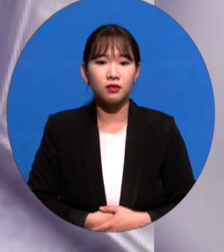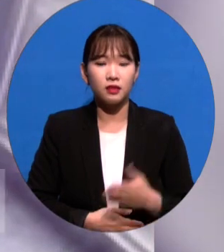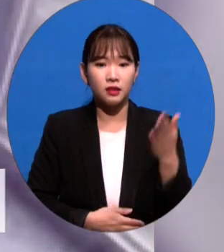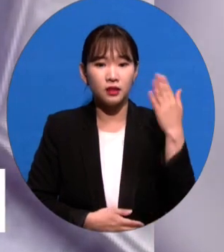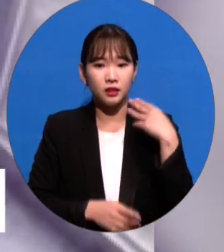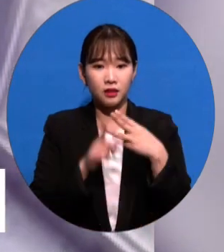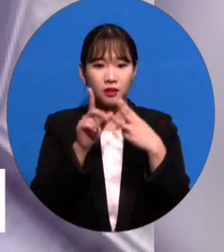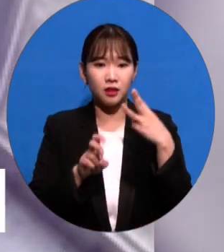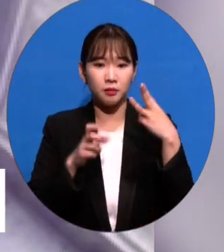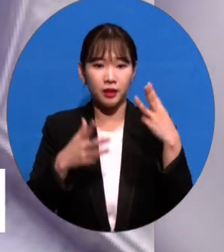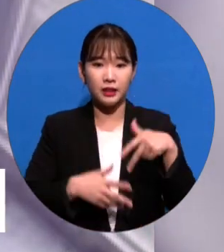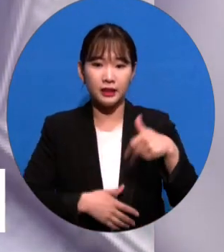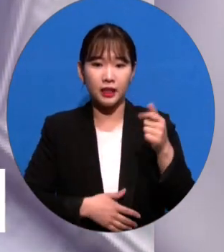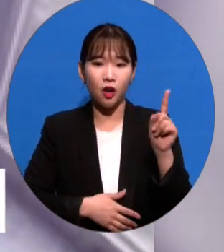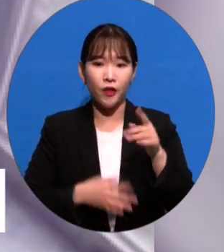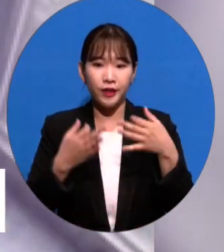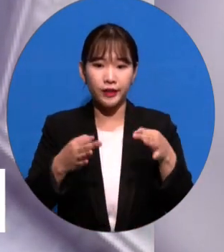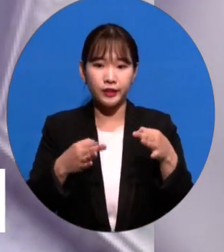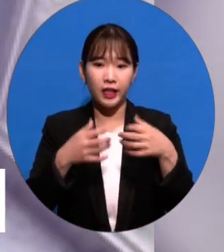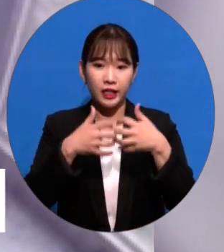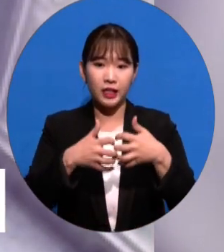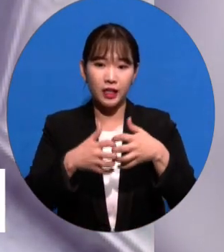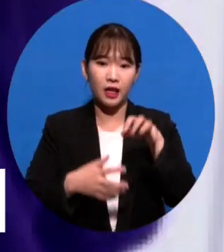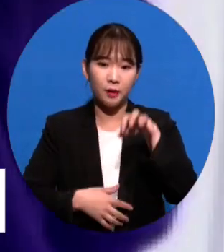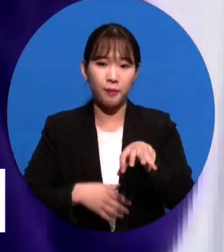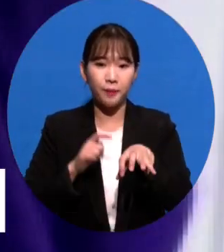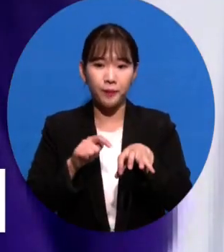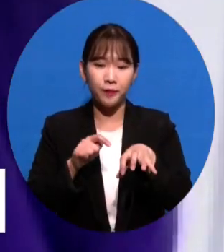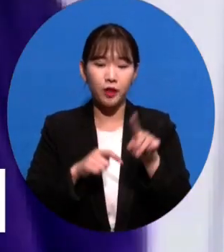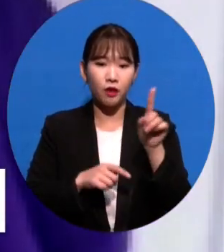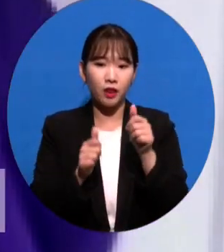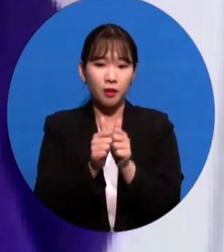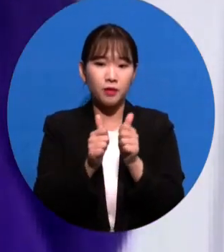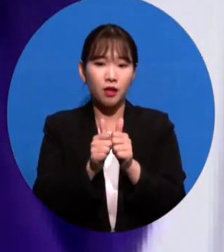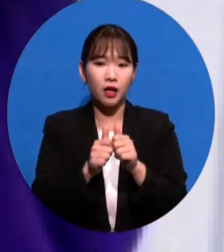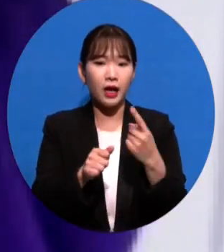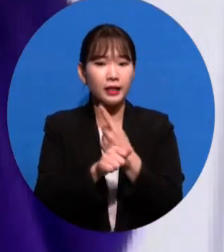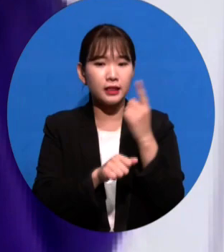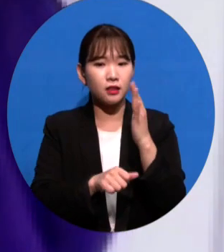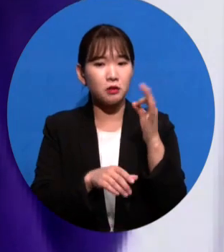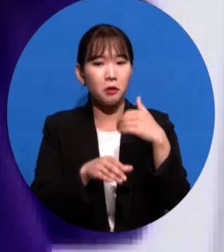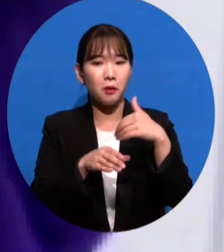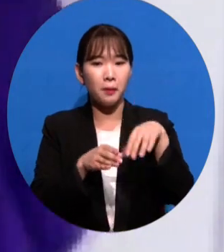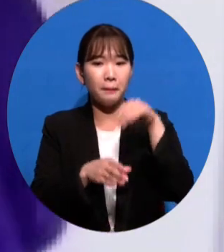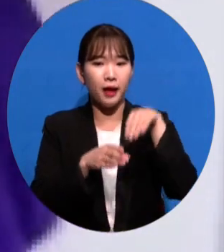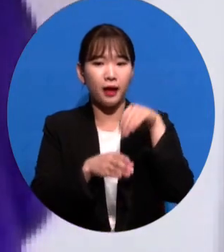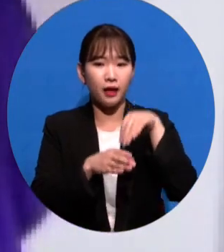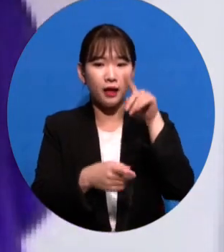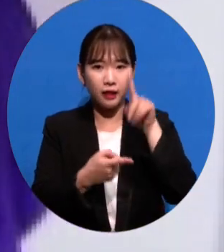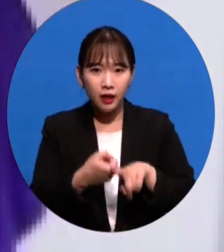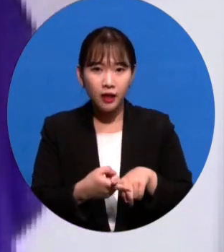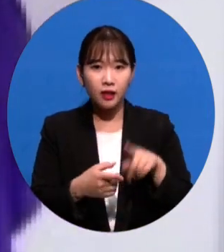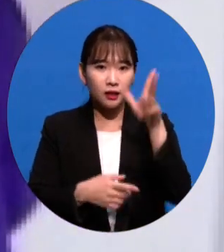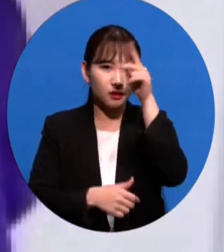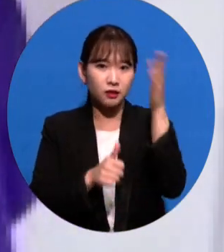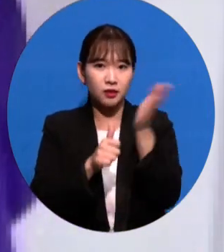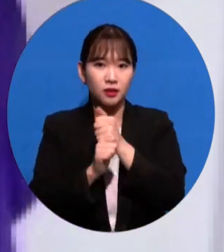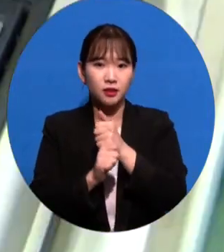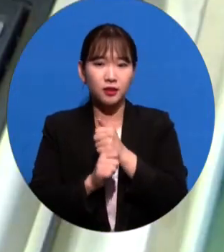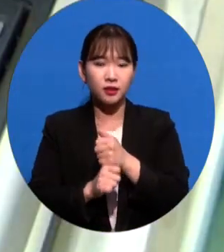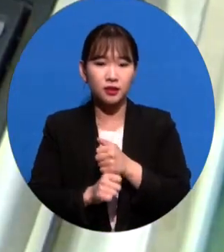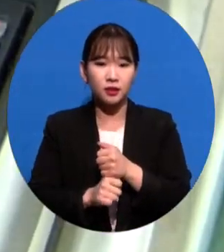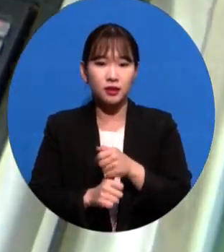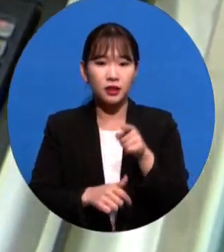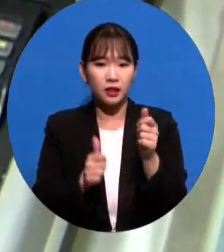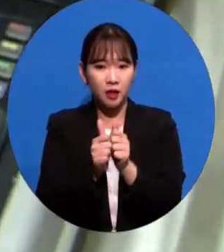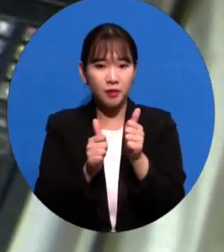지난달 28일 장흥의 한 은행 ATM 기기 앞. 한 남성이 1시간가량 돈을 인출하다 경찰에 붙잡혔습니다.